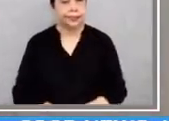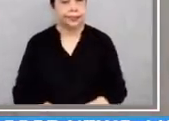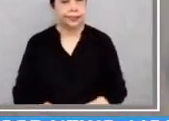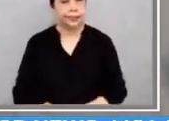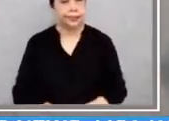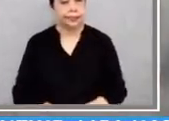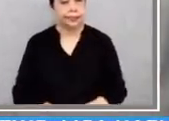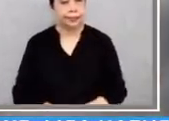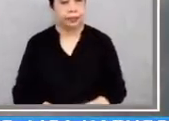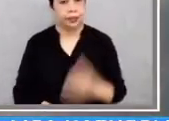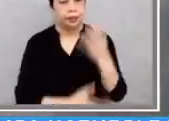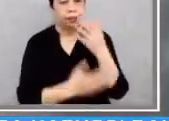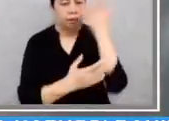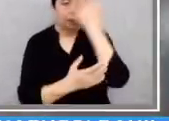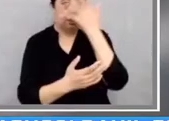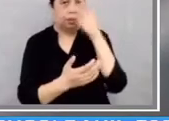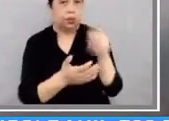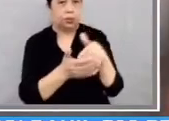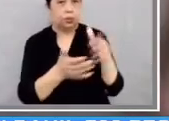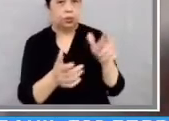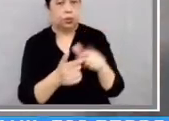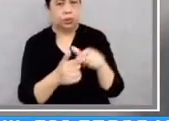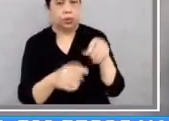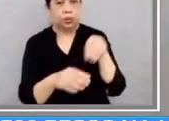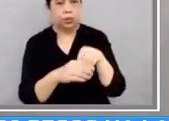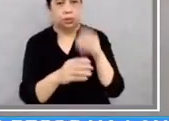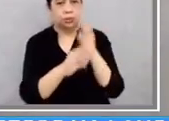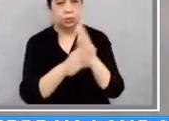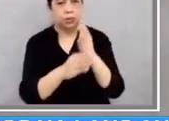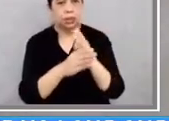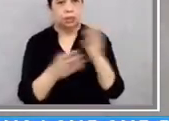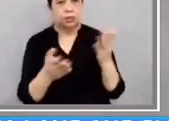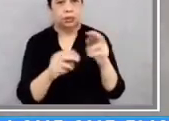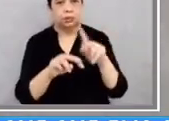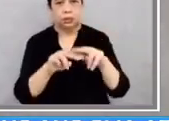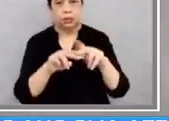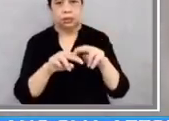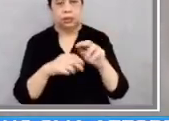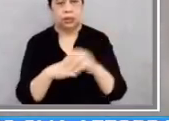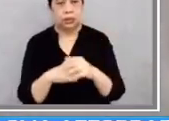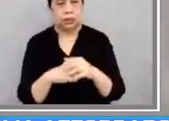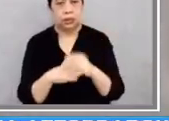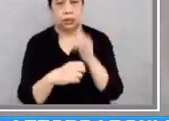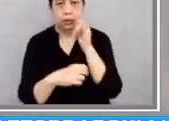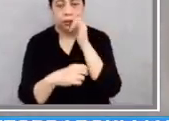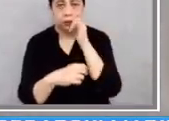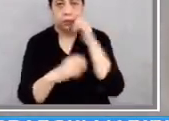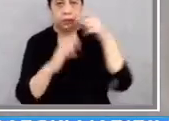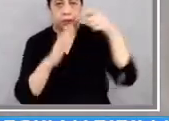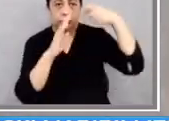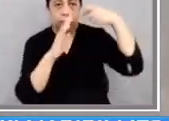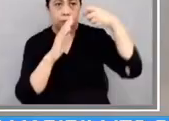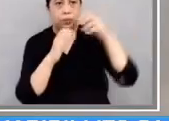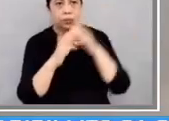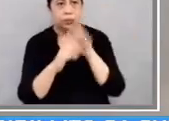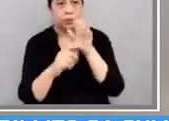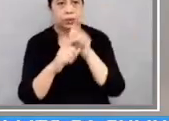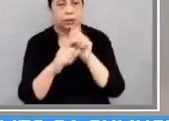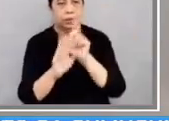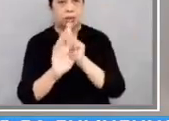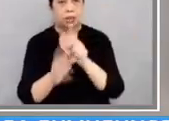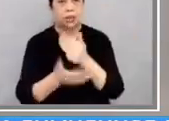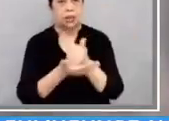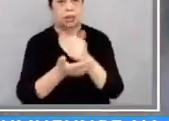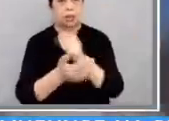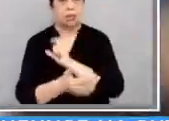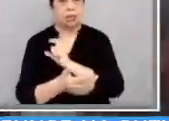Nawala ng malay ang isang estudyanteng pasahero ng bus sa Mangaldan, Pangasinan. Sa kuha ng amateur video, kitang rumispondo ang ilang pulis para